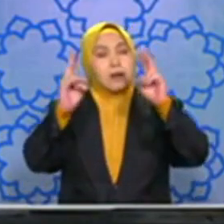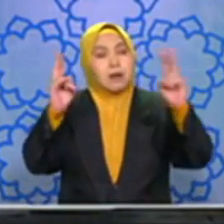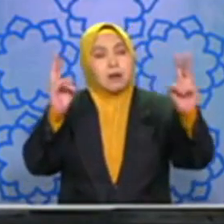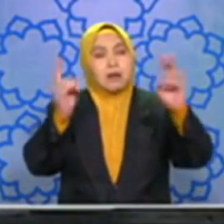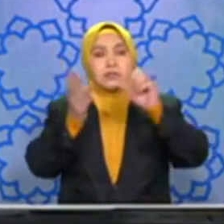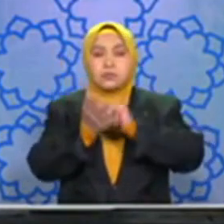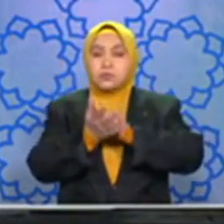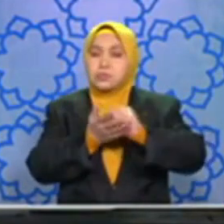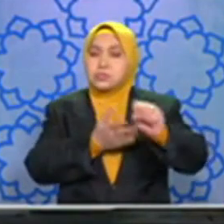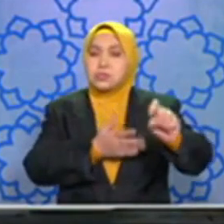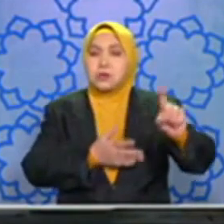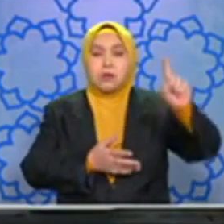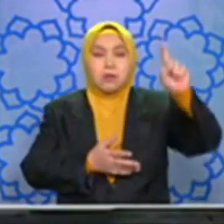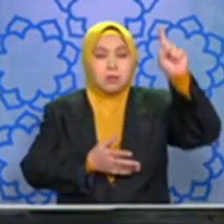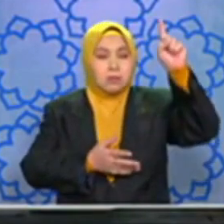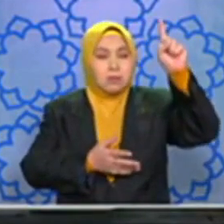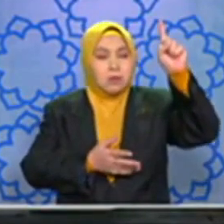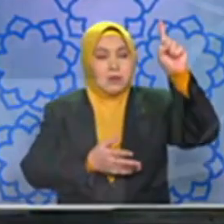Subhanallah wa